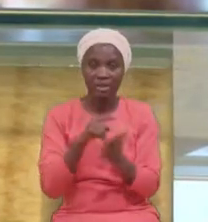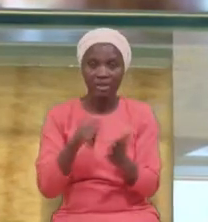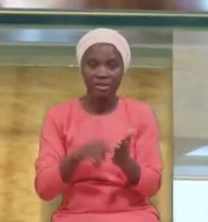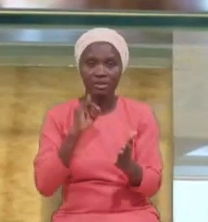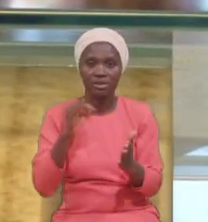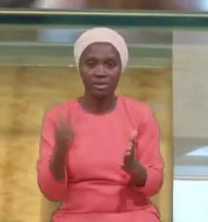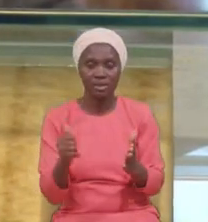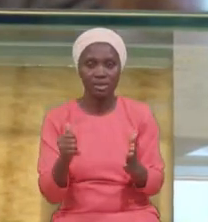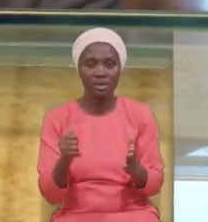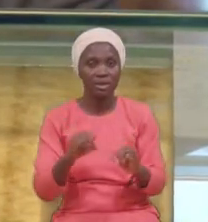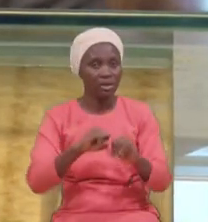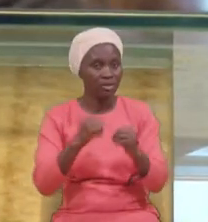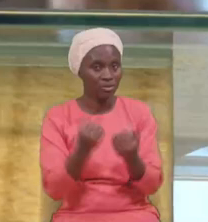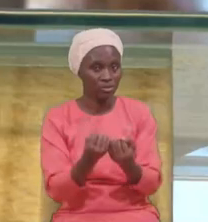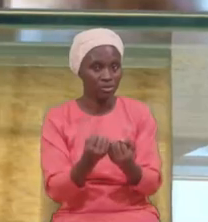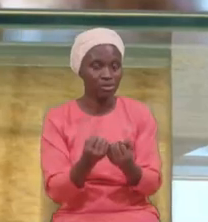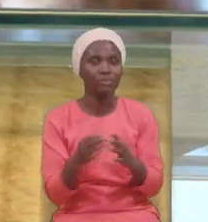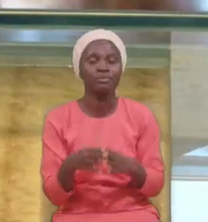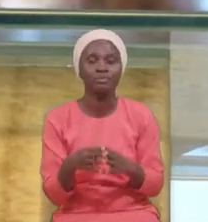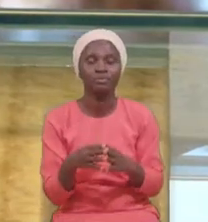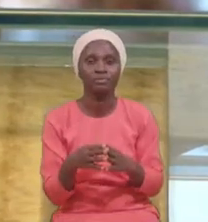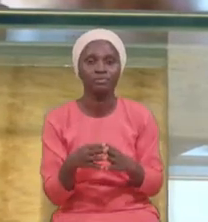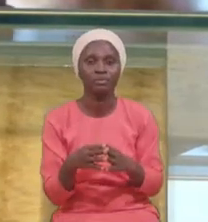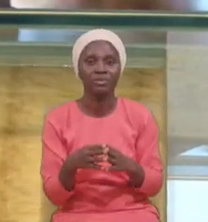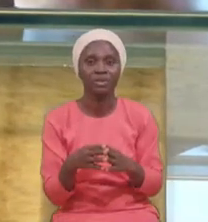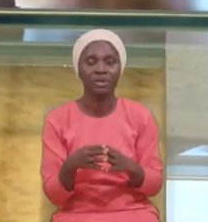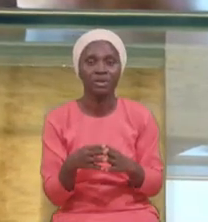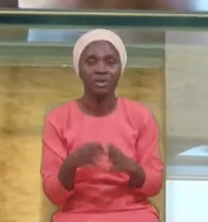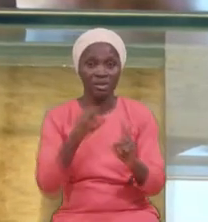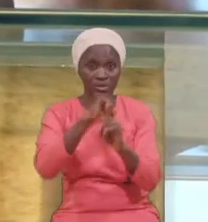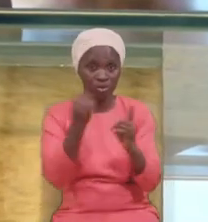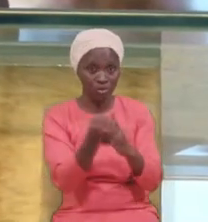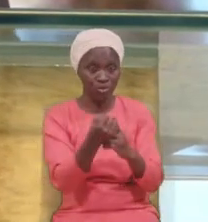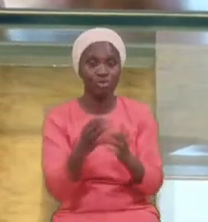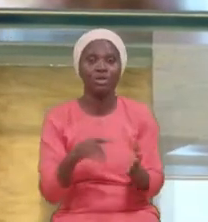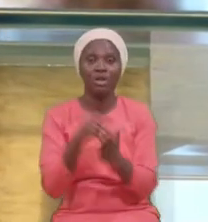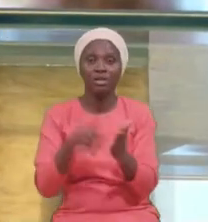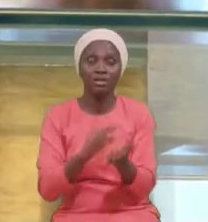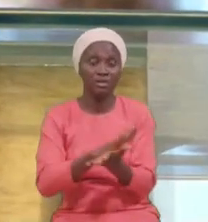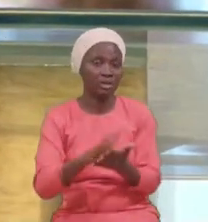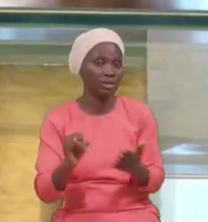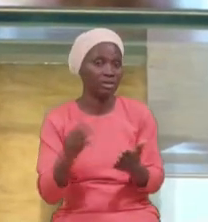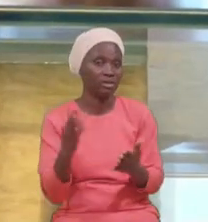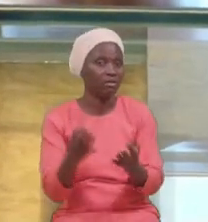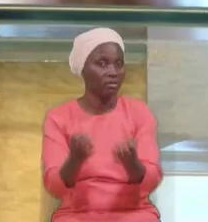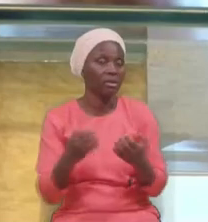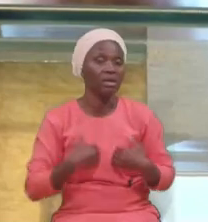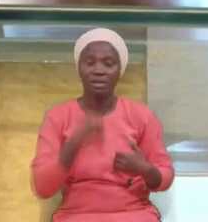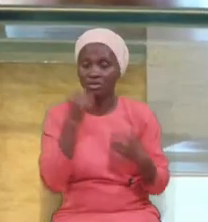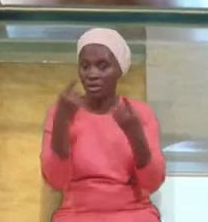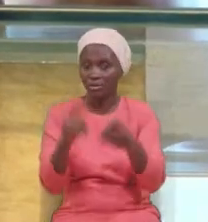la situation. Oui, cette purification de lépreux ne s'est jamais